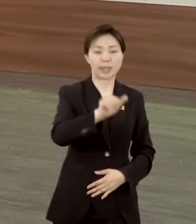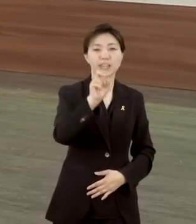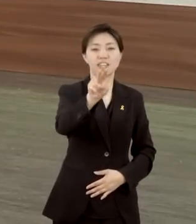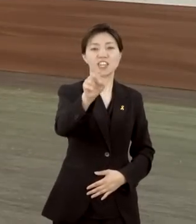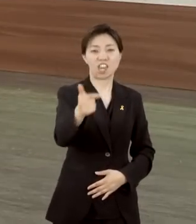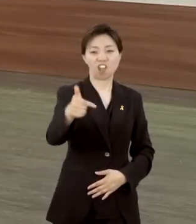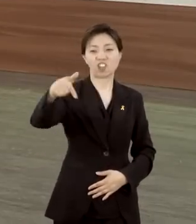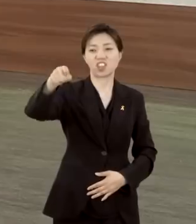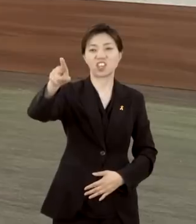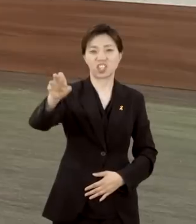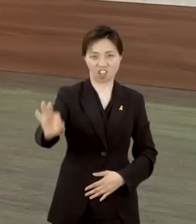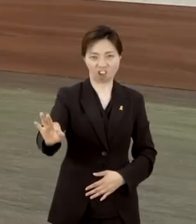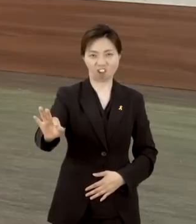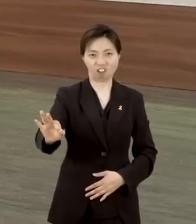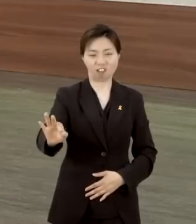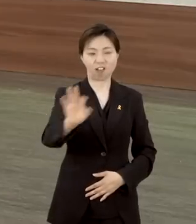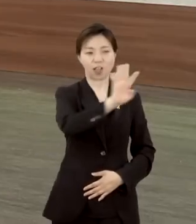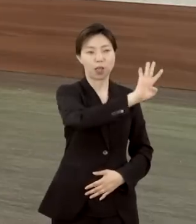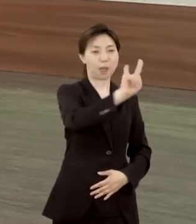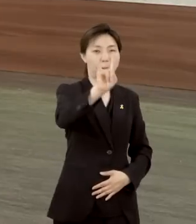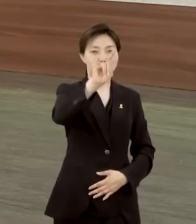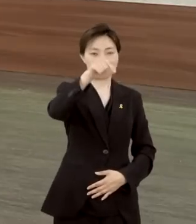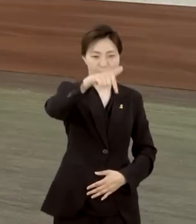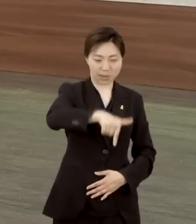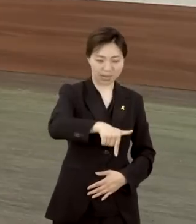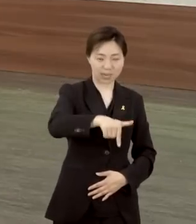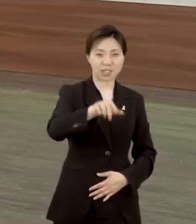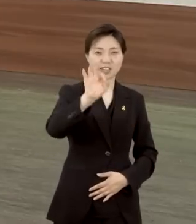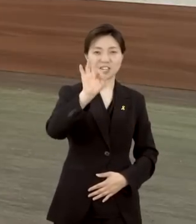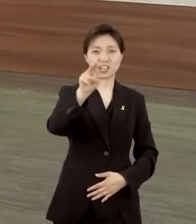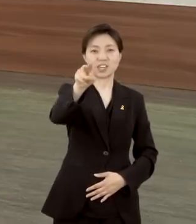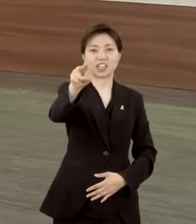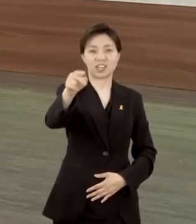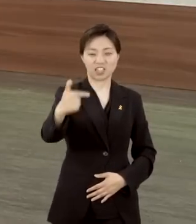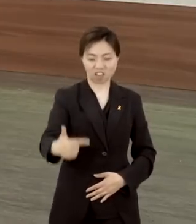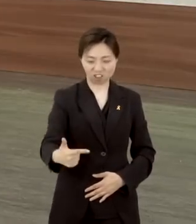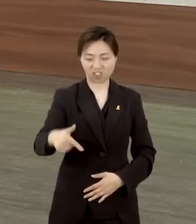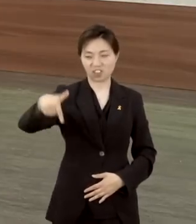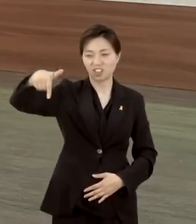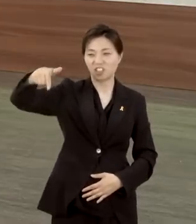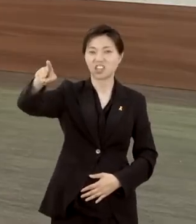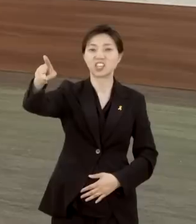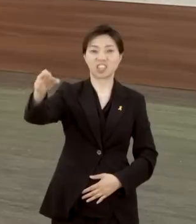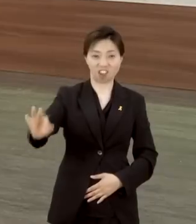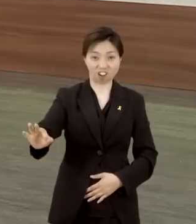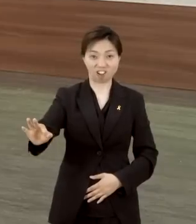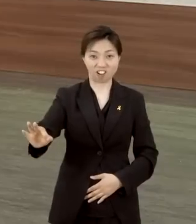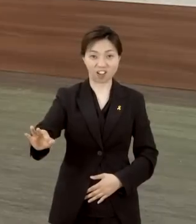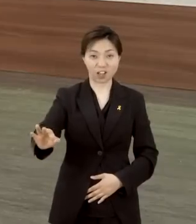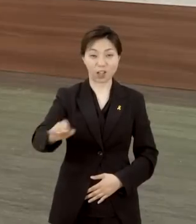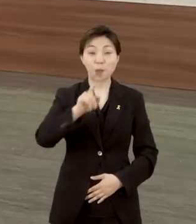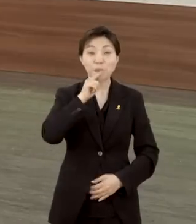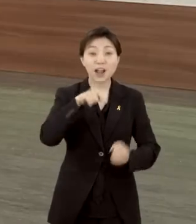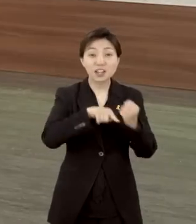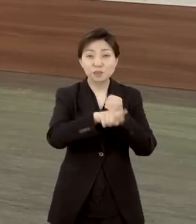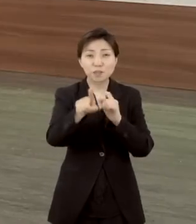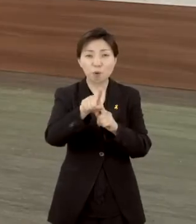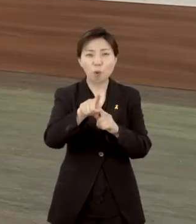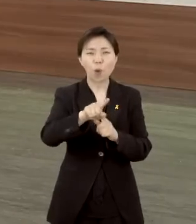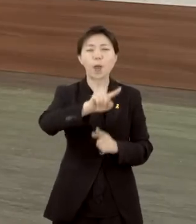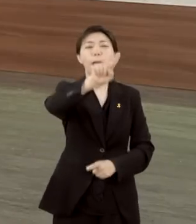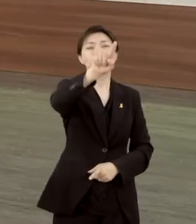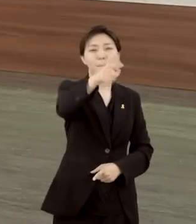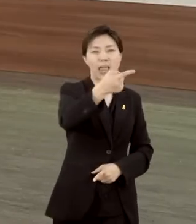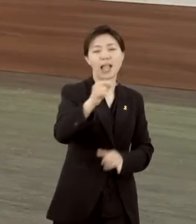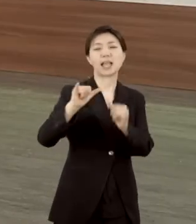백연경 백연경이라는 책에 나오는 거예요 백영경 그래서 100가지 인연이 이야기라는 뜻이에요